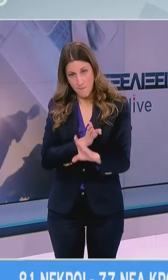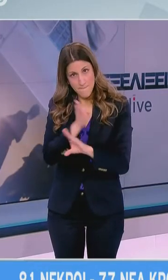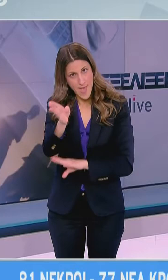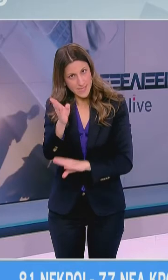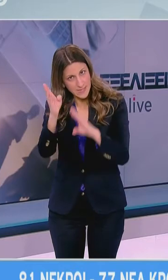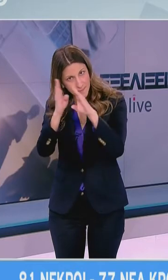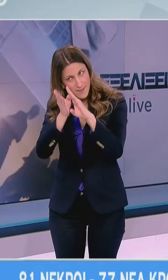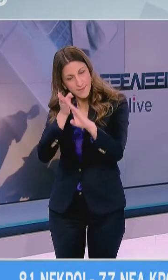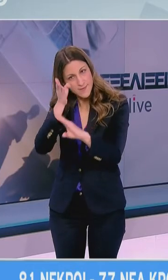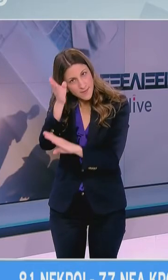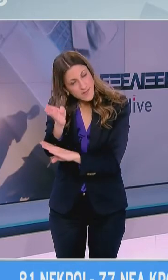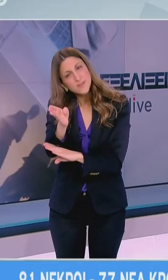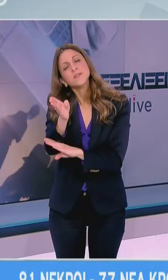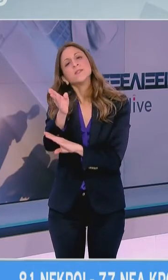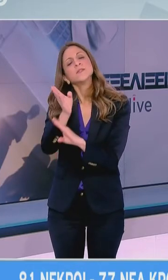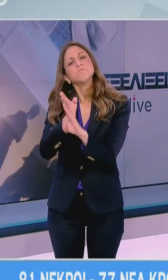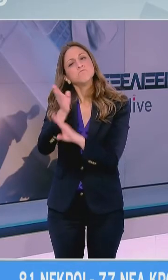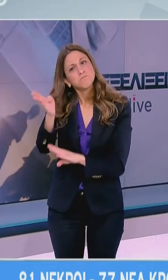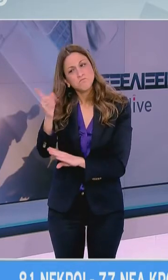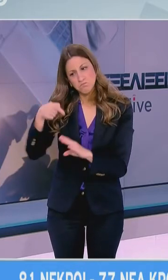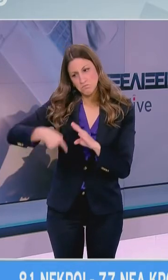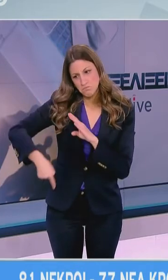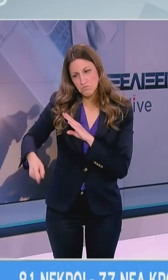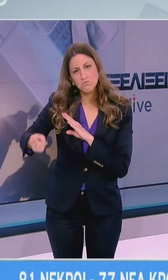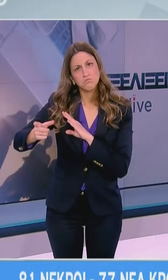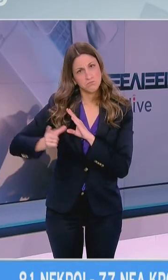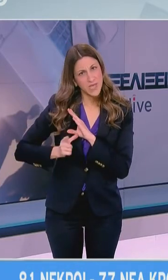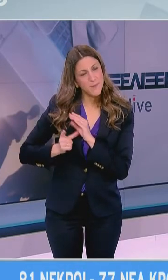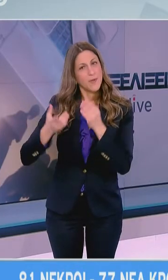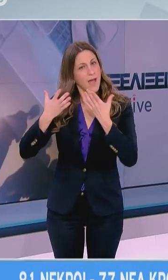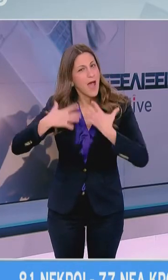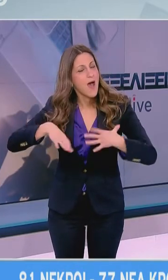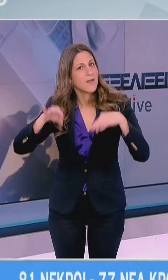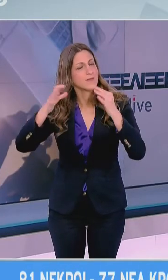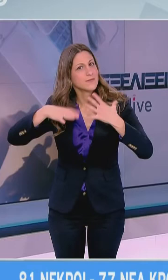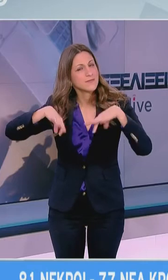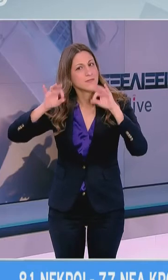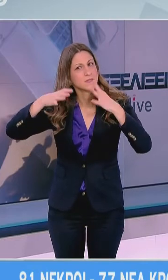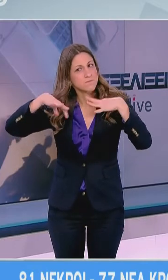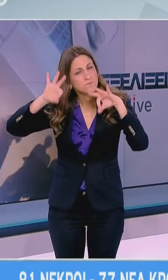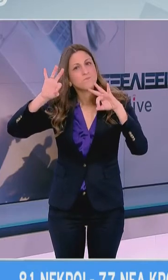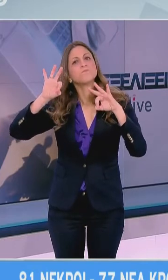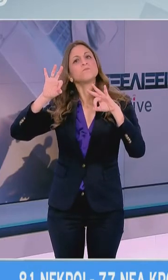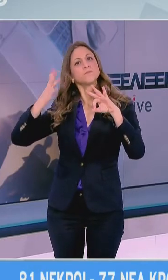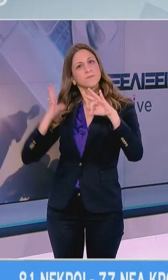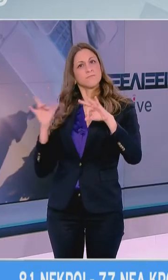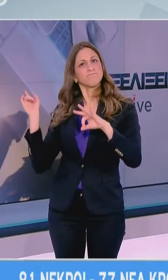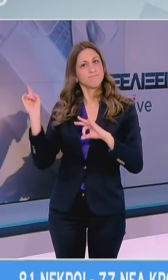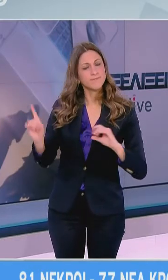γιατρών στις οικίες, τις επόμενες ημέρες θα ξεκινήσει η κατοίκον